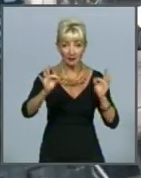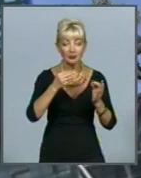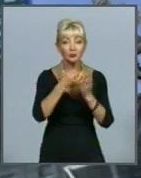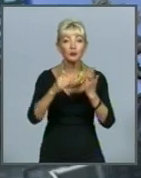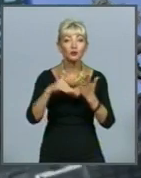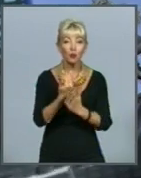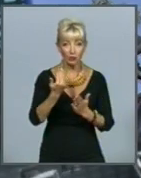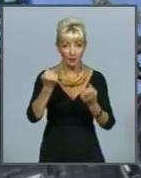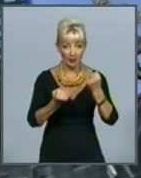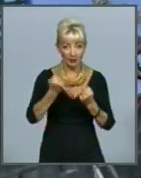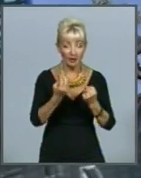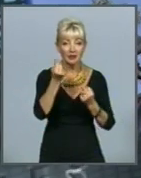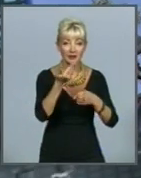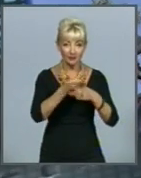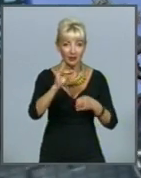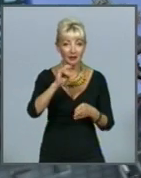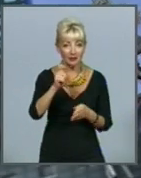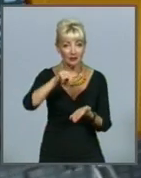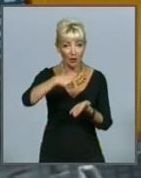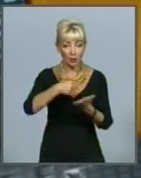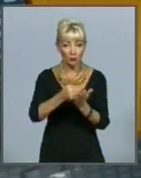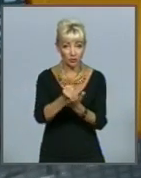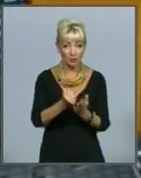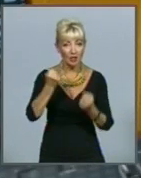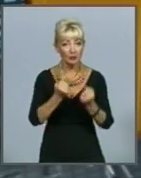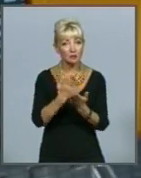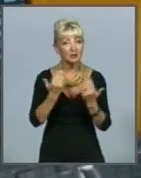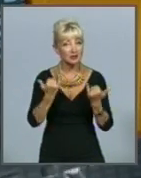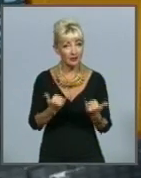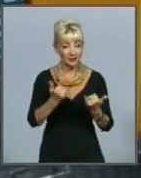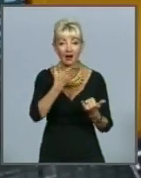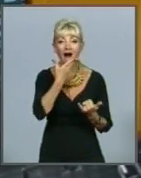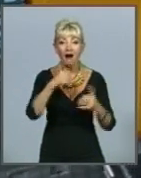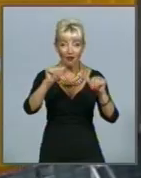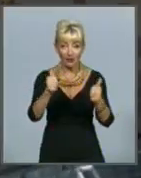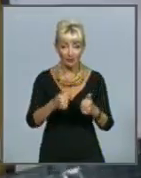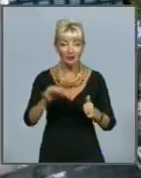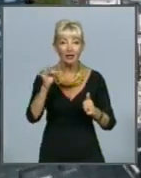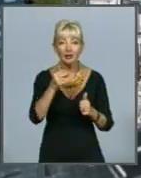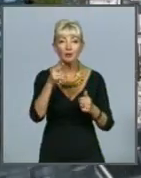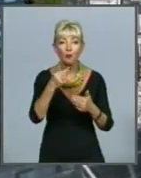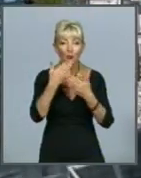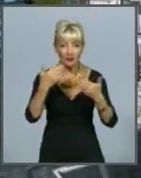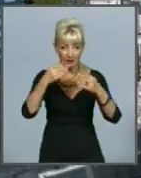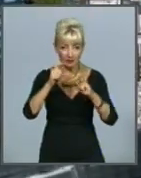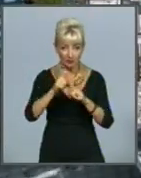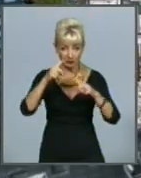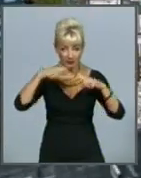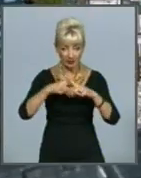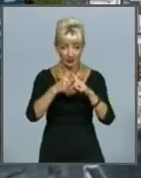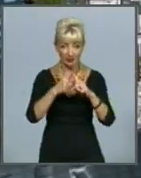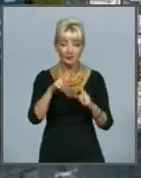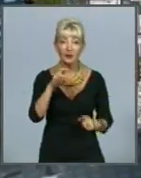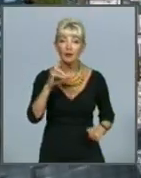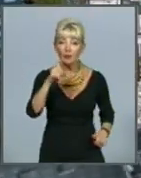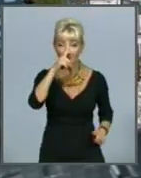Кошти виділили з міського бюджету. Автівки мають сучасний дизайн та оснащені за останнім словом техніки. У парку Горького готують до